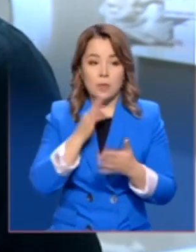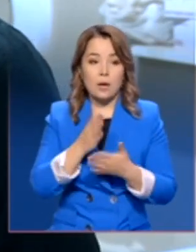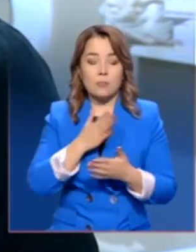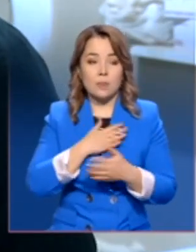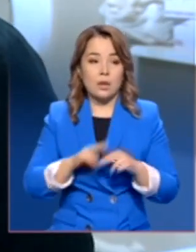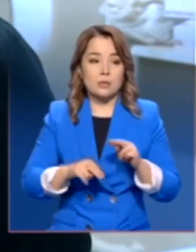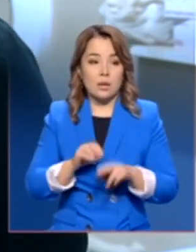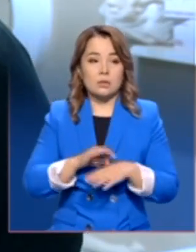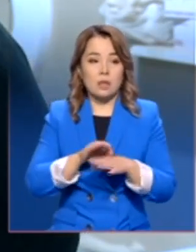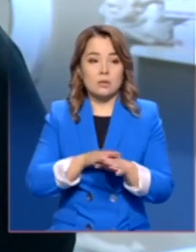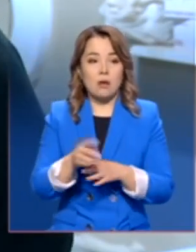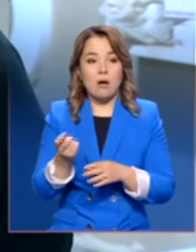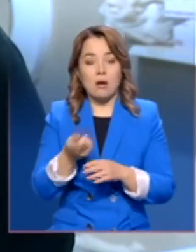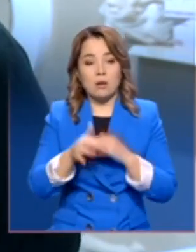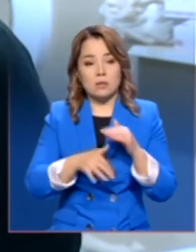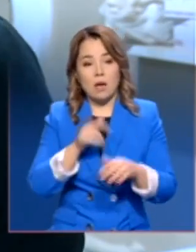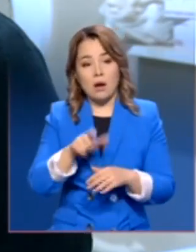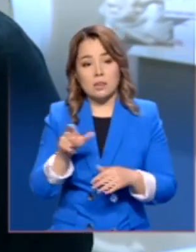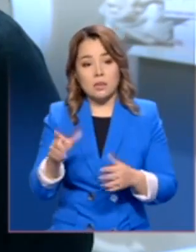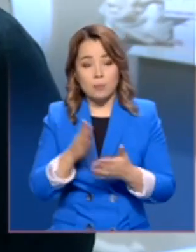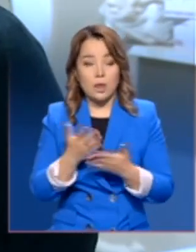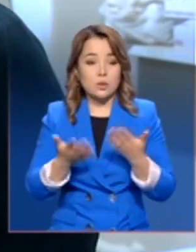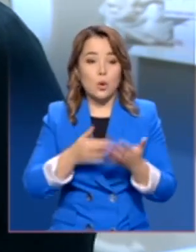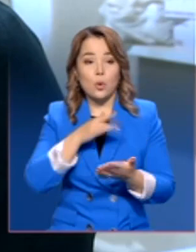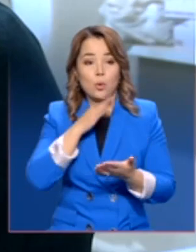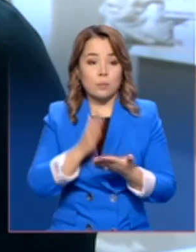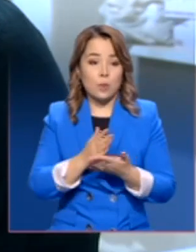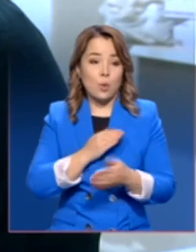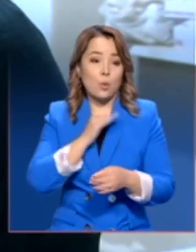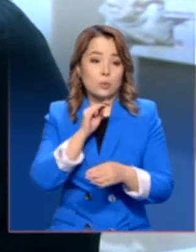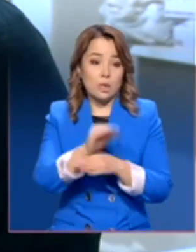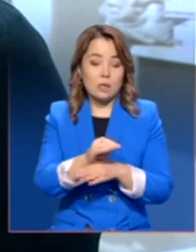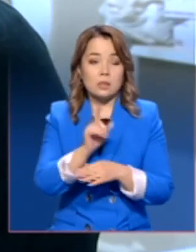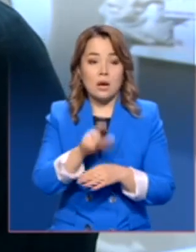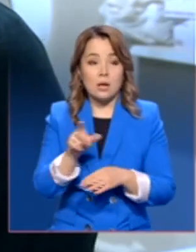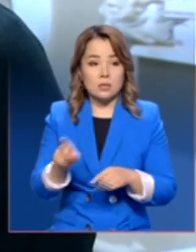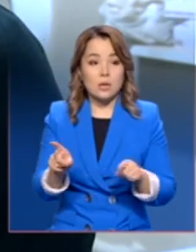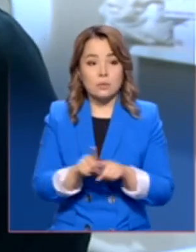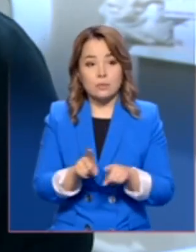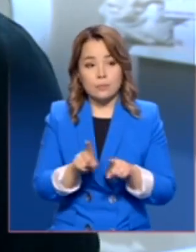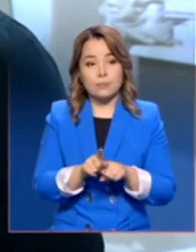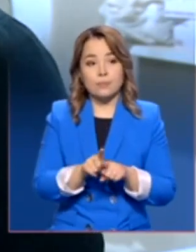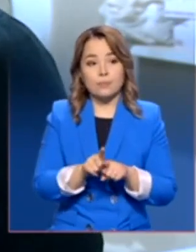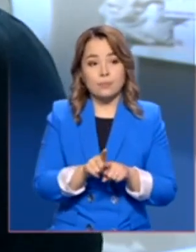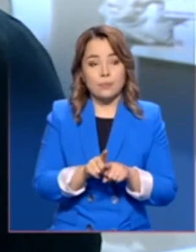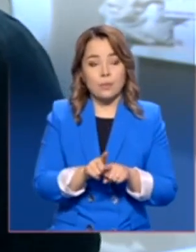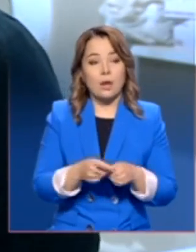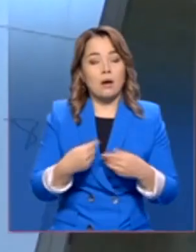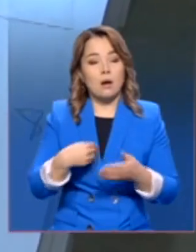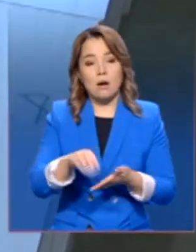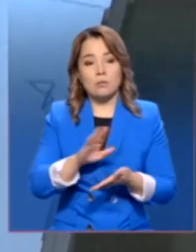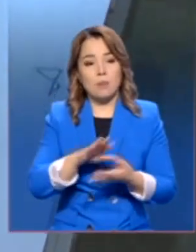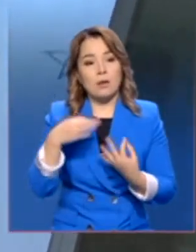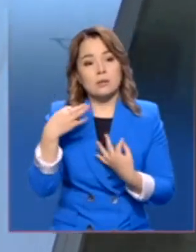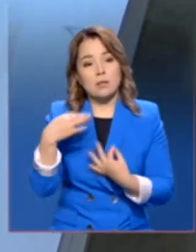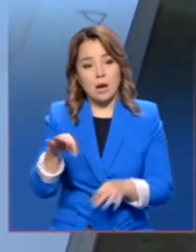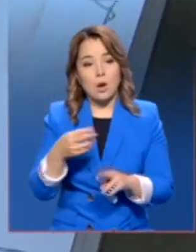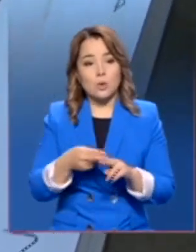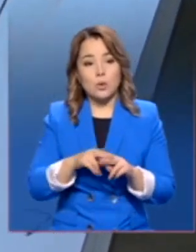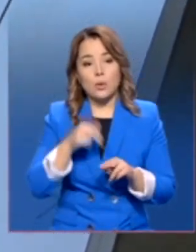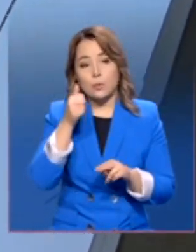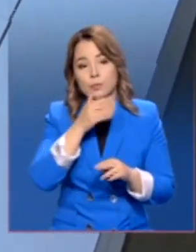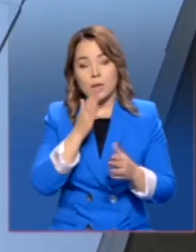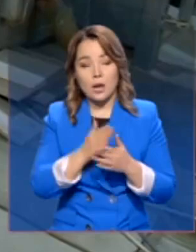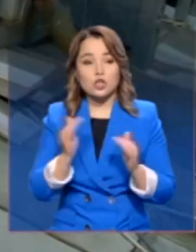жатқаны аз болып отыр да. Көп қосайын десең клиенттер өтпейді, алмайды. Биылдан бастап